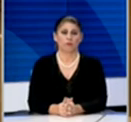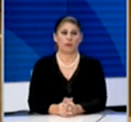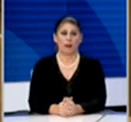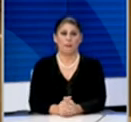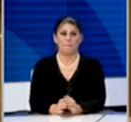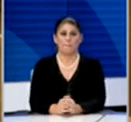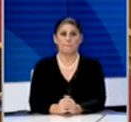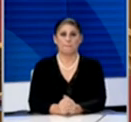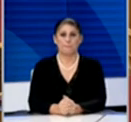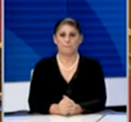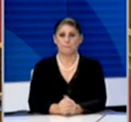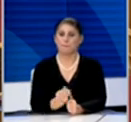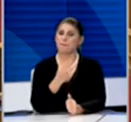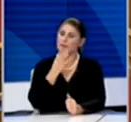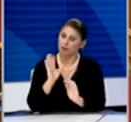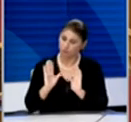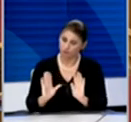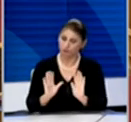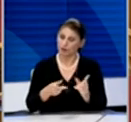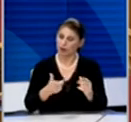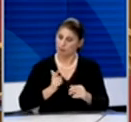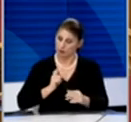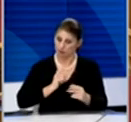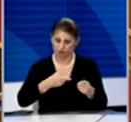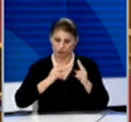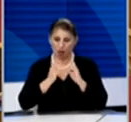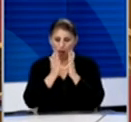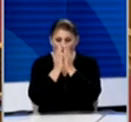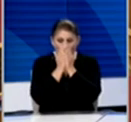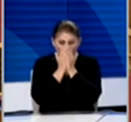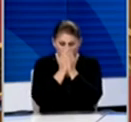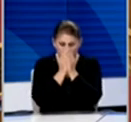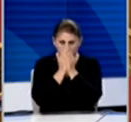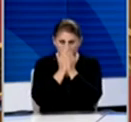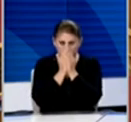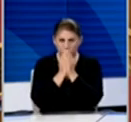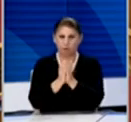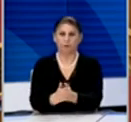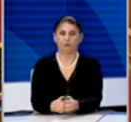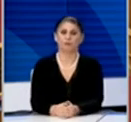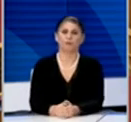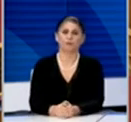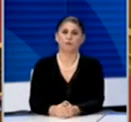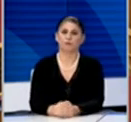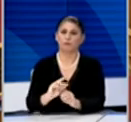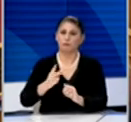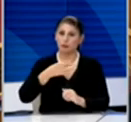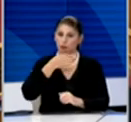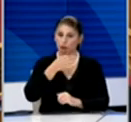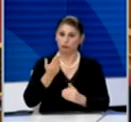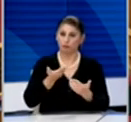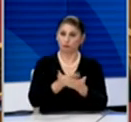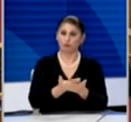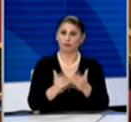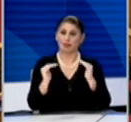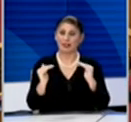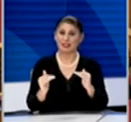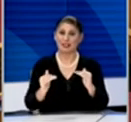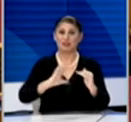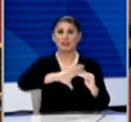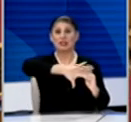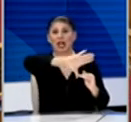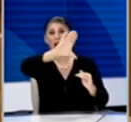δηλαδή ωραία θα μας τα πείτε πριν θέλω να ρωτήσω όμως και αυτό θα είναι μετά στη δευτερολογία μου προτάσεις η κατάσταση στη